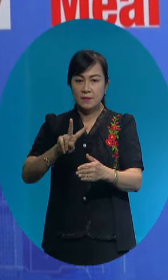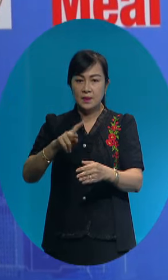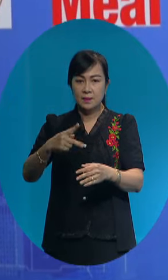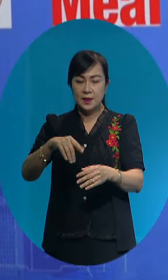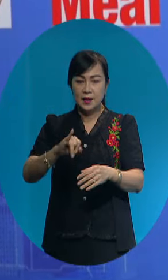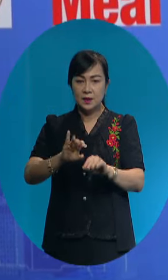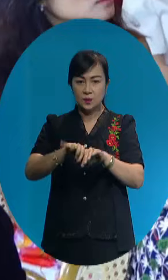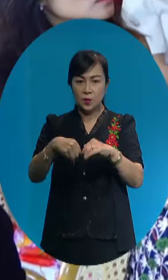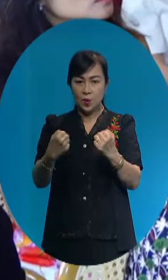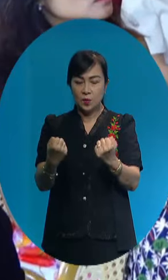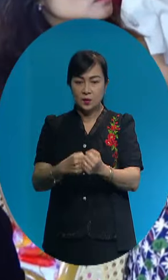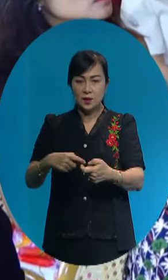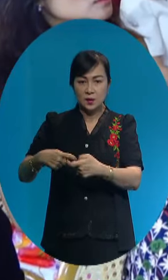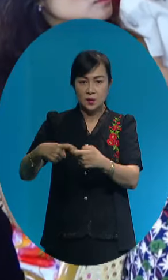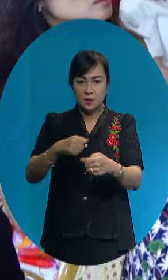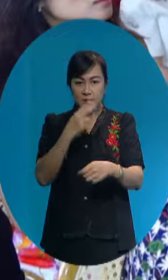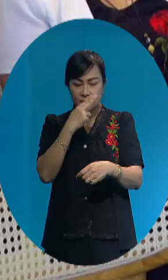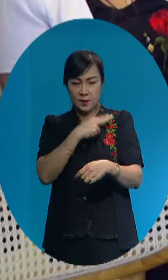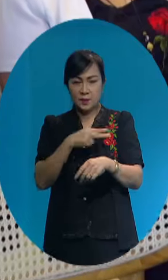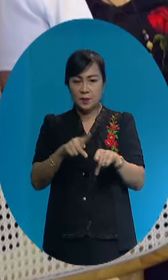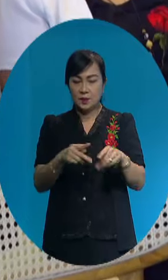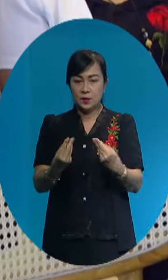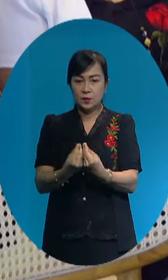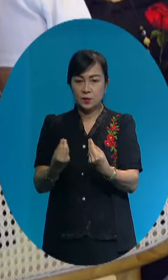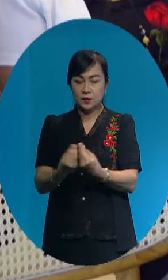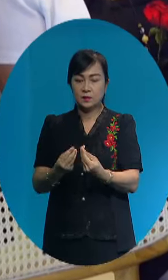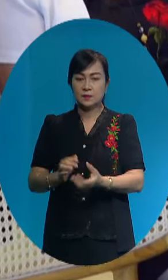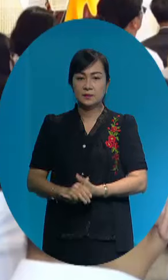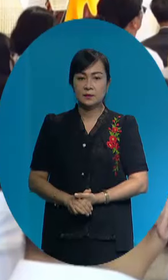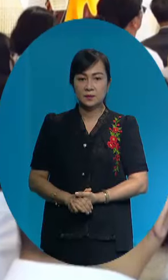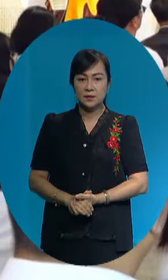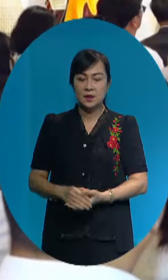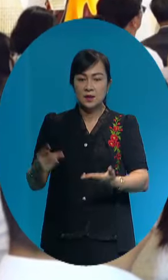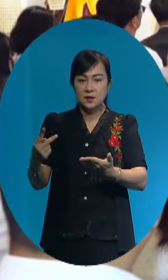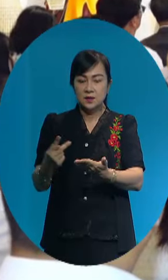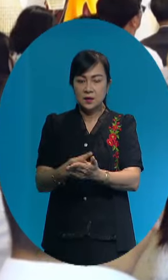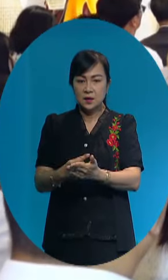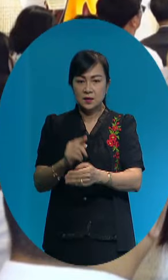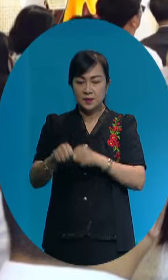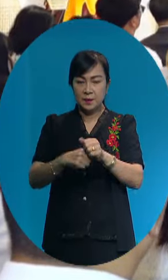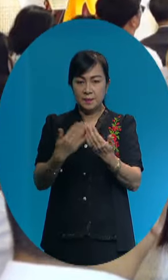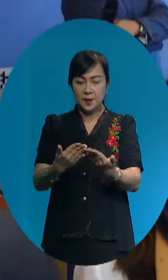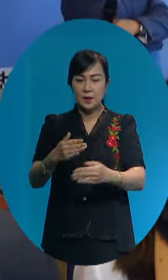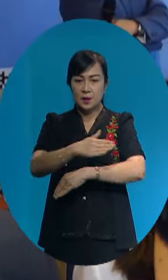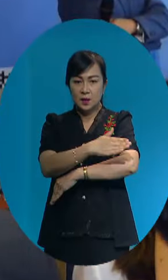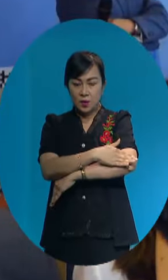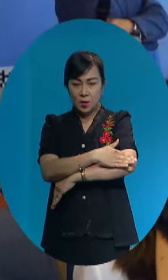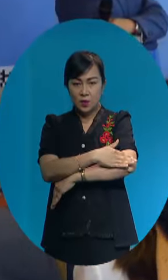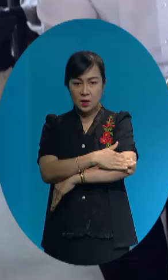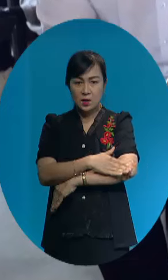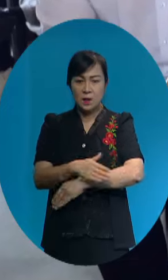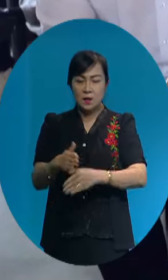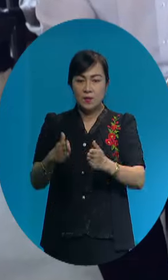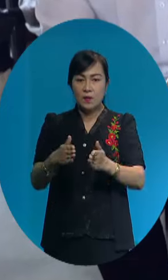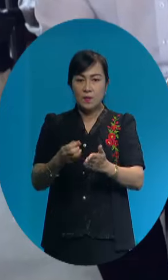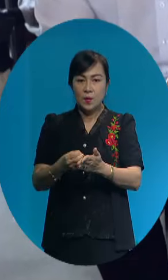Global tổ chức toàn cầu kết nối người Việt về kinh doanh và đầu tư tổ chức chủ sự kiện xúc tiến thương mại năm nay được hỗ trợ xuyên suốt từ phòng